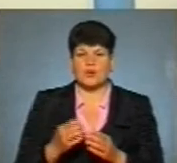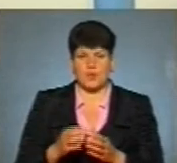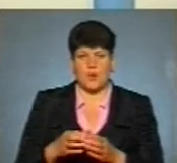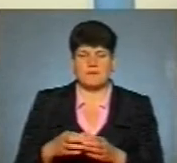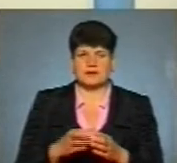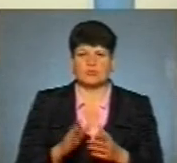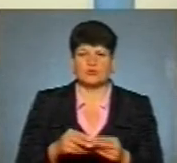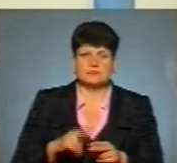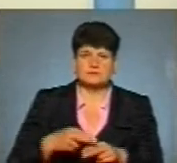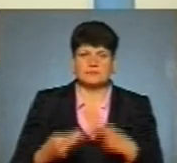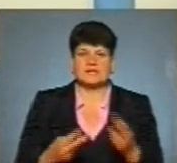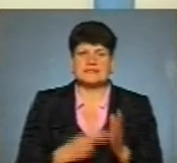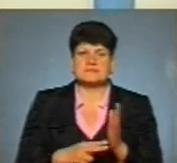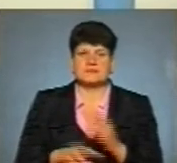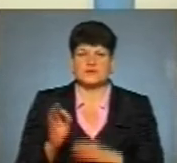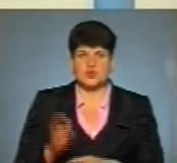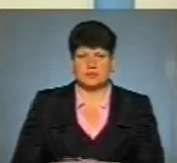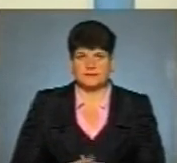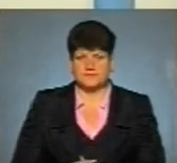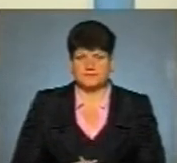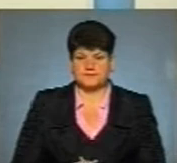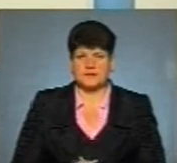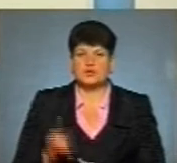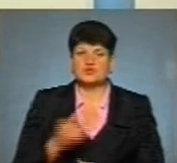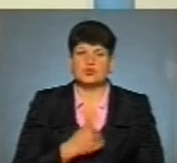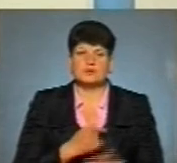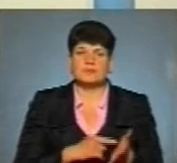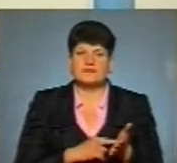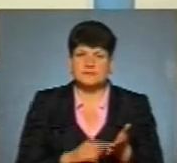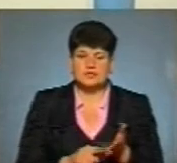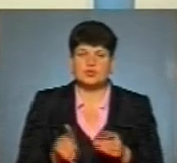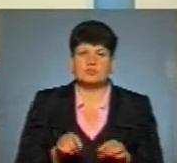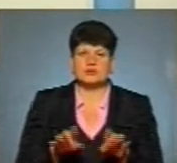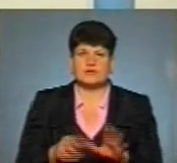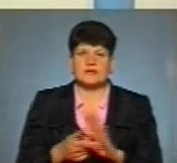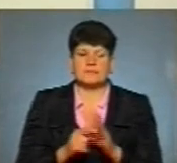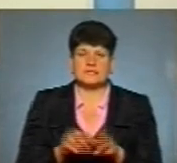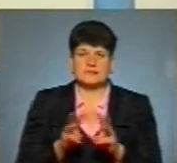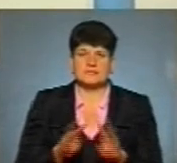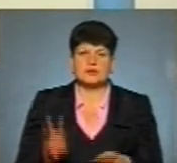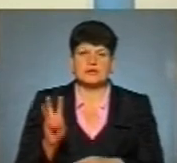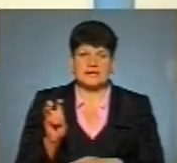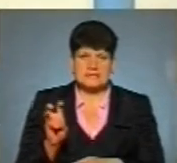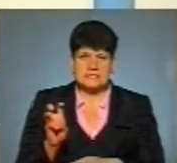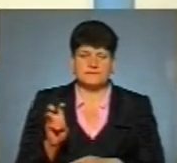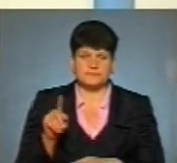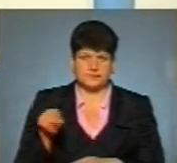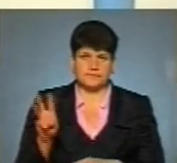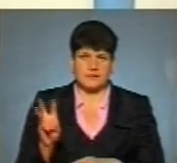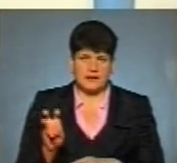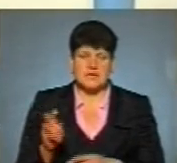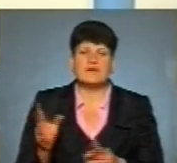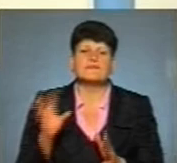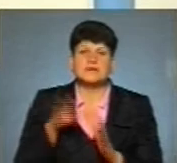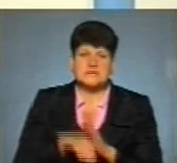відшкодовано в 70%. Що хотів би відмітити, що постанова Кабінету міністрів 300 так само вже зі